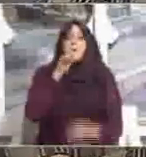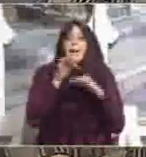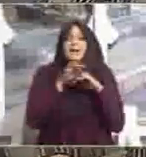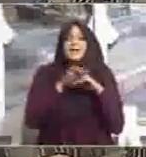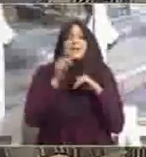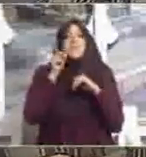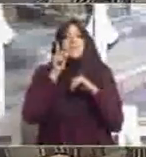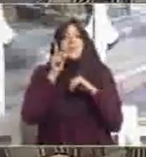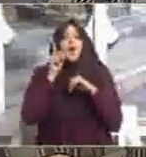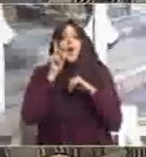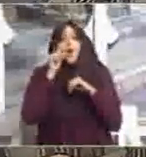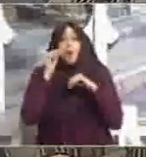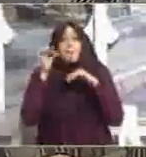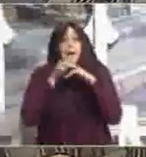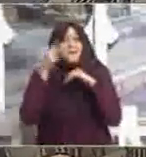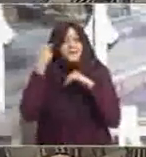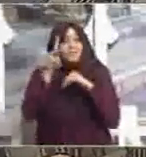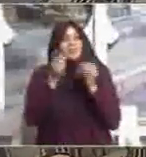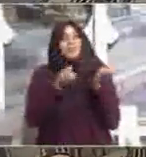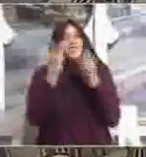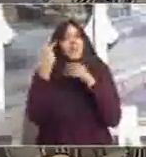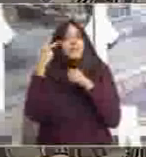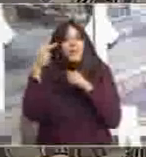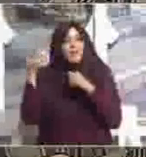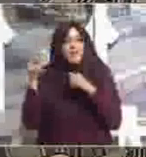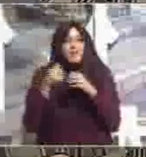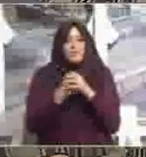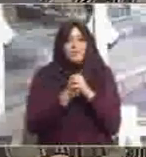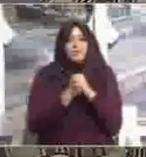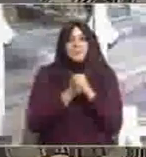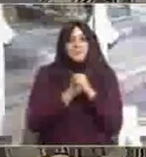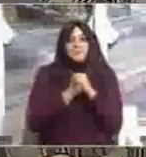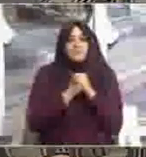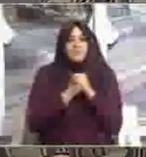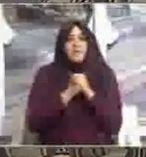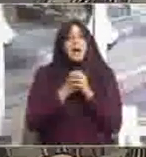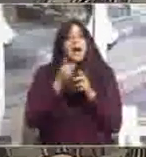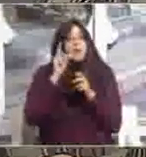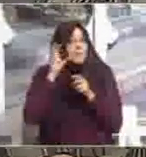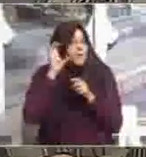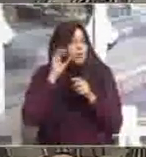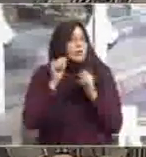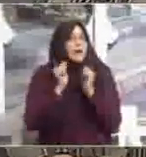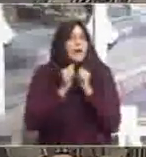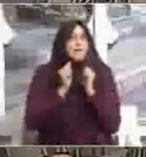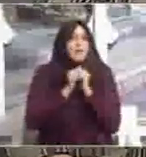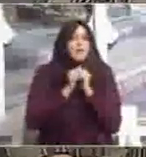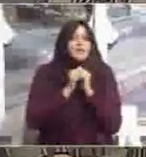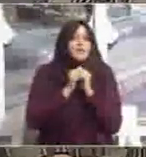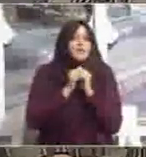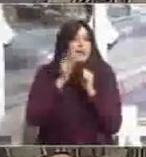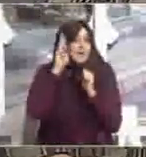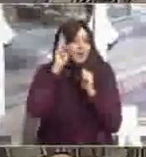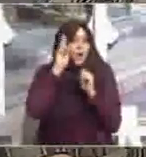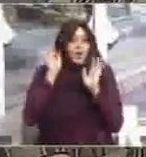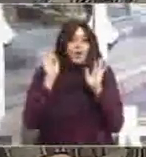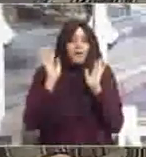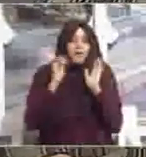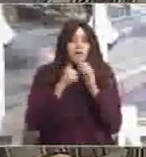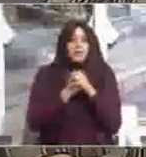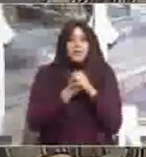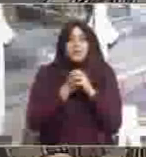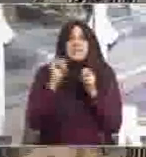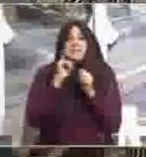كان بمعنى سخط عليها، بمعنى في المعروف، ما أنت ماشي قال بشر في المعروف. طبعا. إيه؟ وسخط وتوفيت هو سخط عليها دخلت